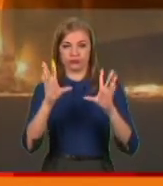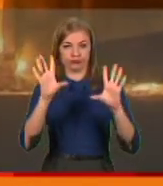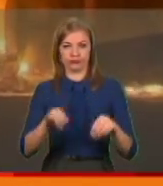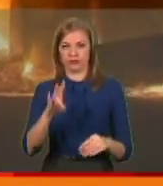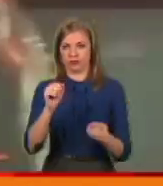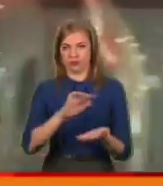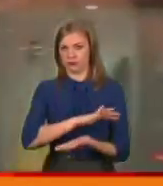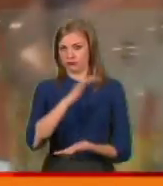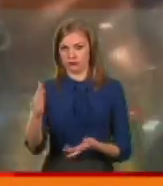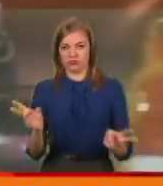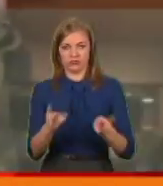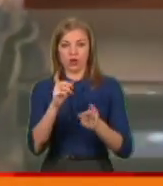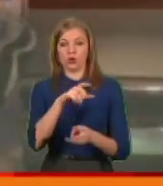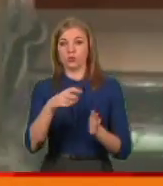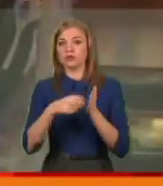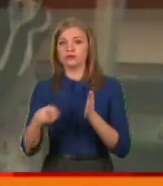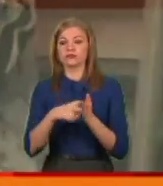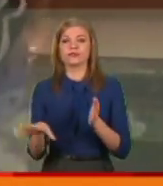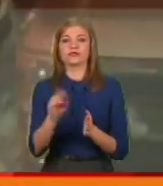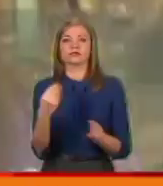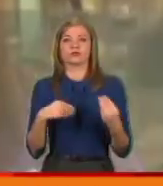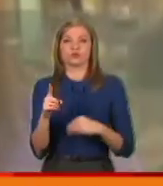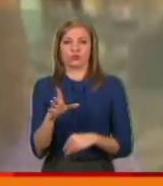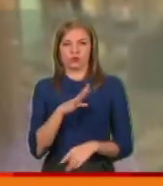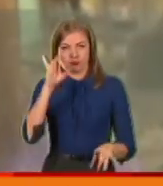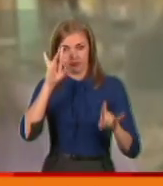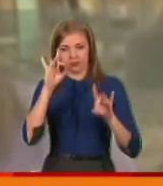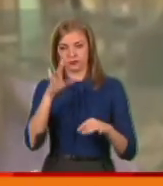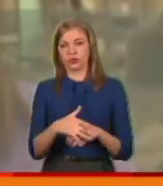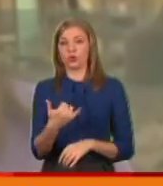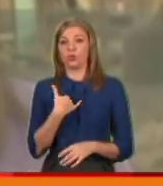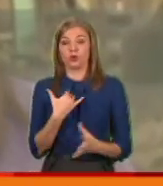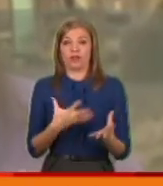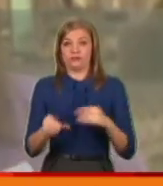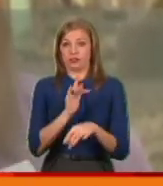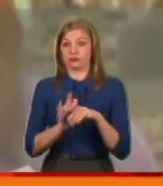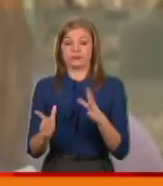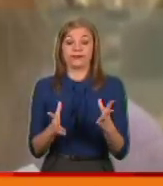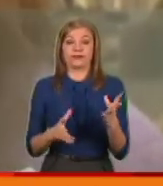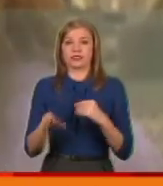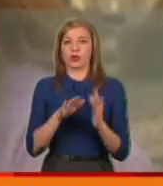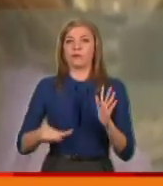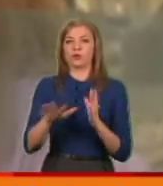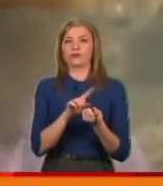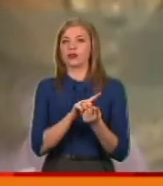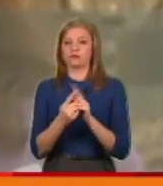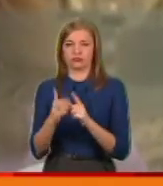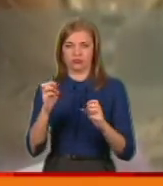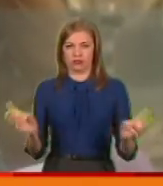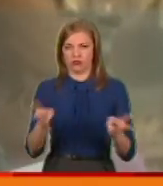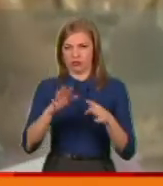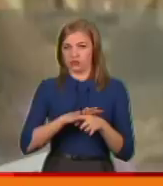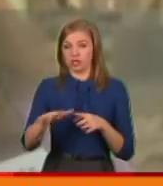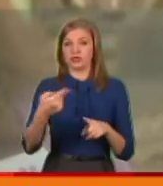купи попелу. Люди вибігали на двір, у чому були. У нас все згоріло, все. Подвір'я перетворилося на